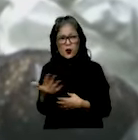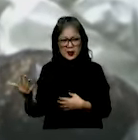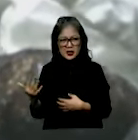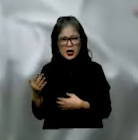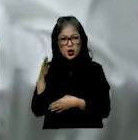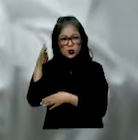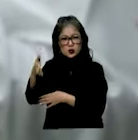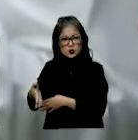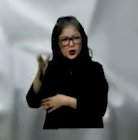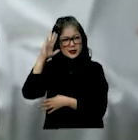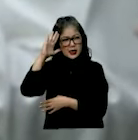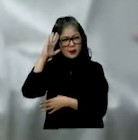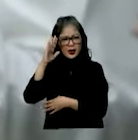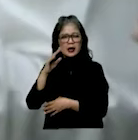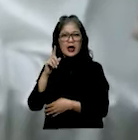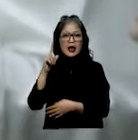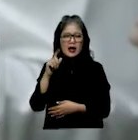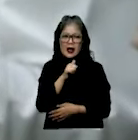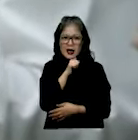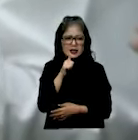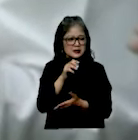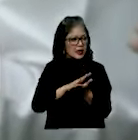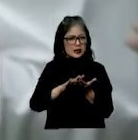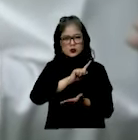Sleman Anis Langsung kembali ke